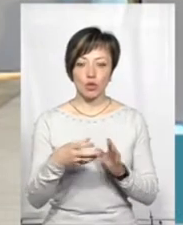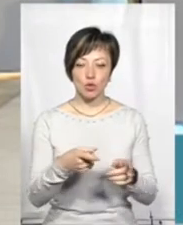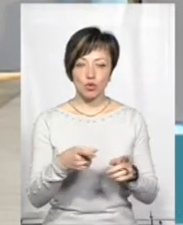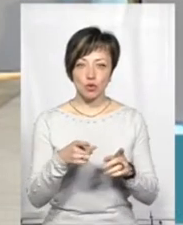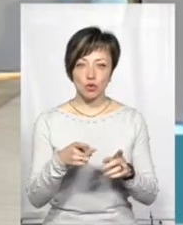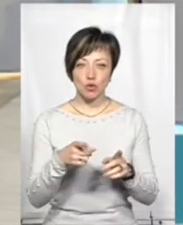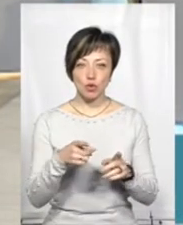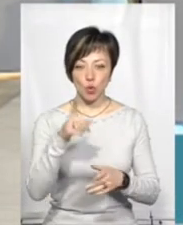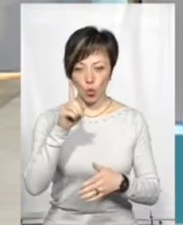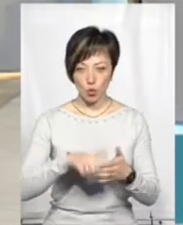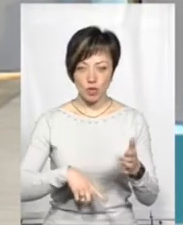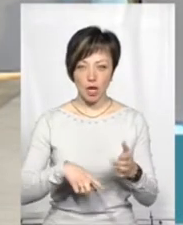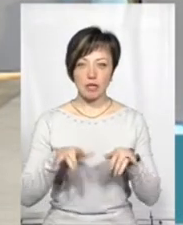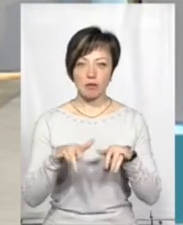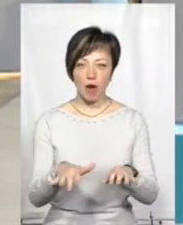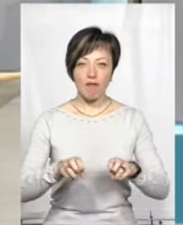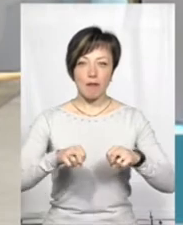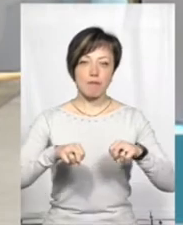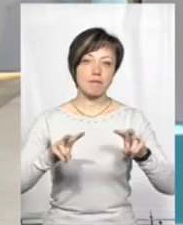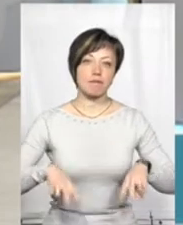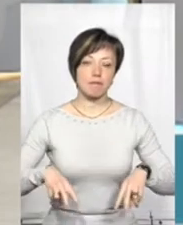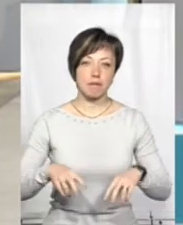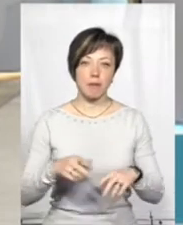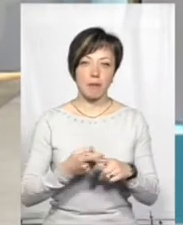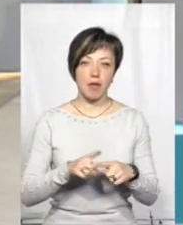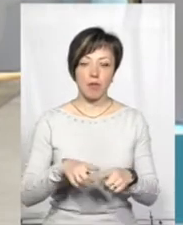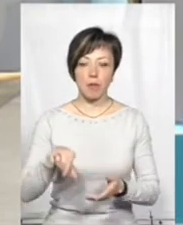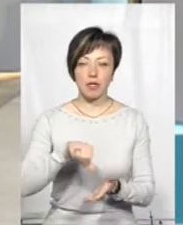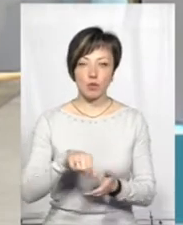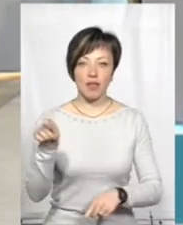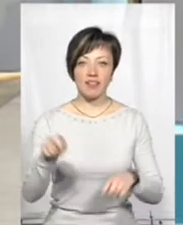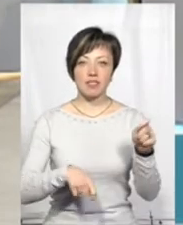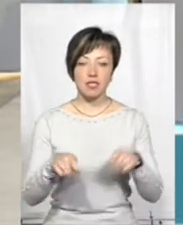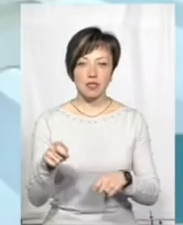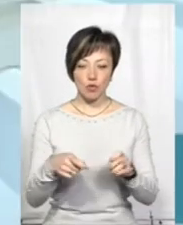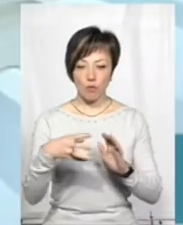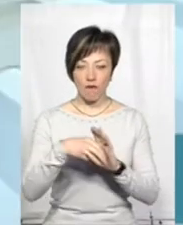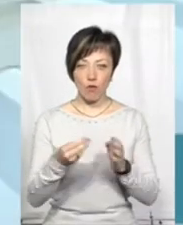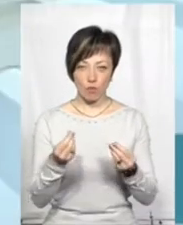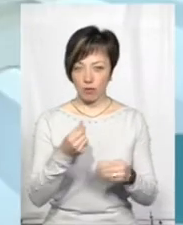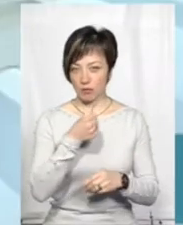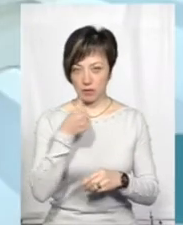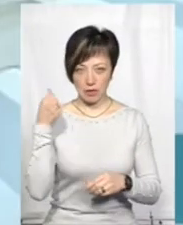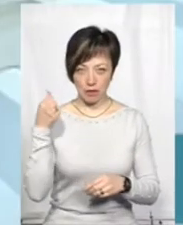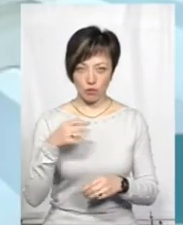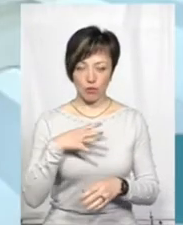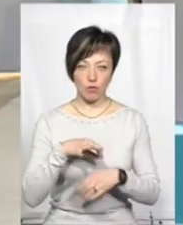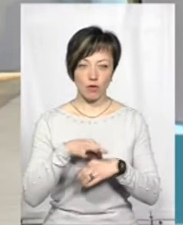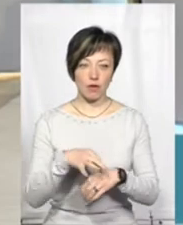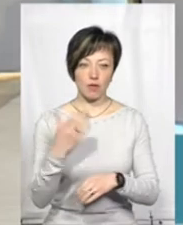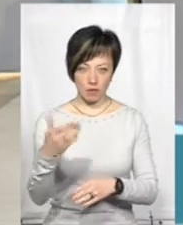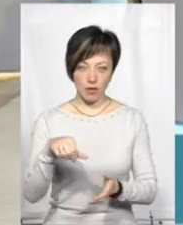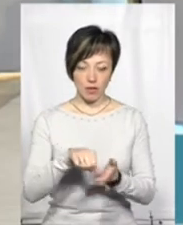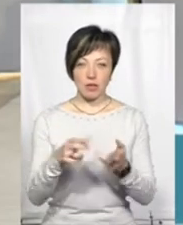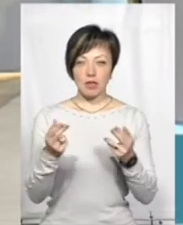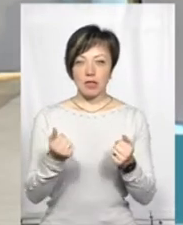професіоналам, які були присутні на інвестиційному форумі, який проводився нещодавно. Ви були брали участь в ньому,